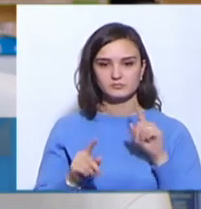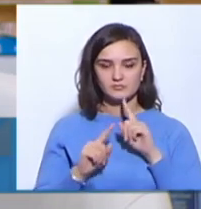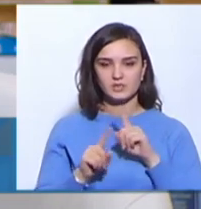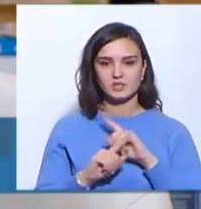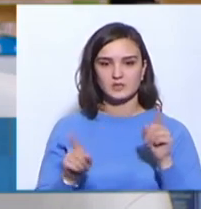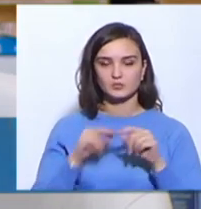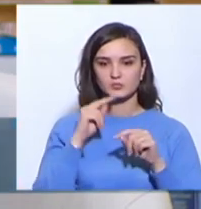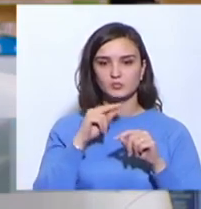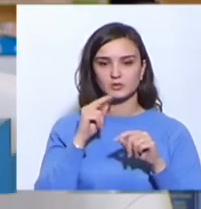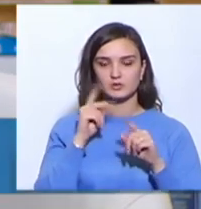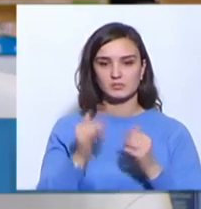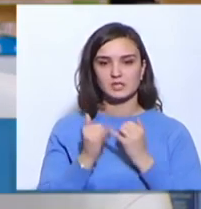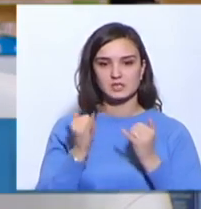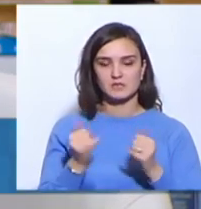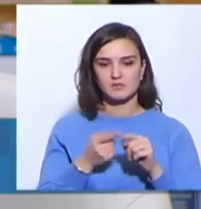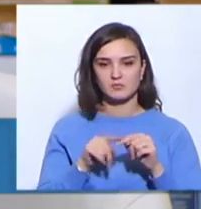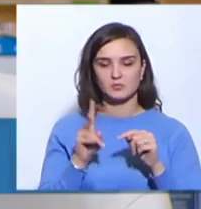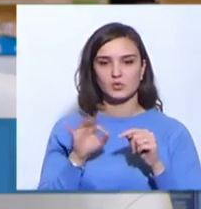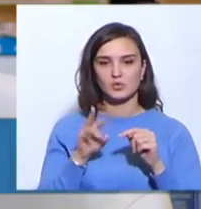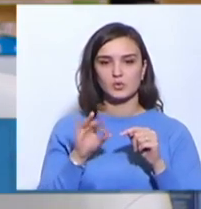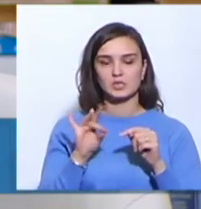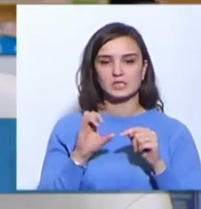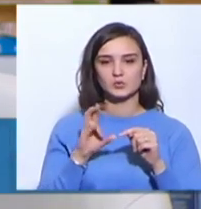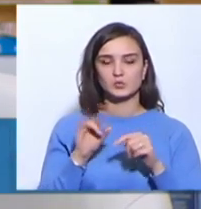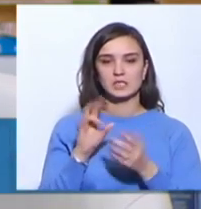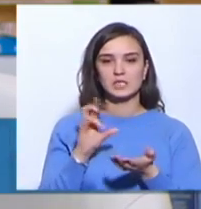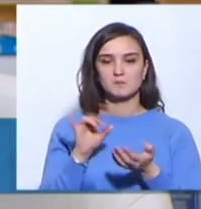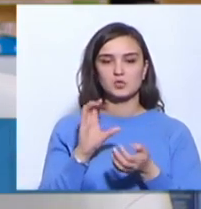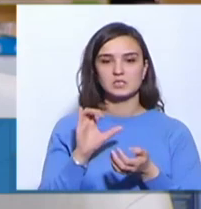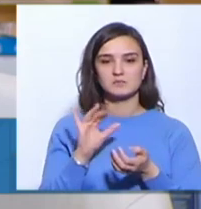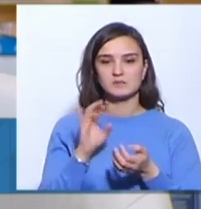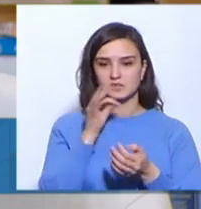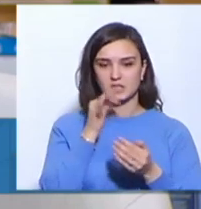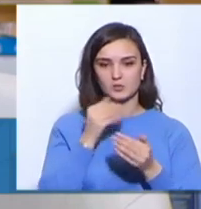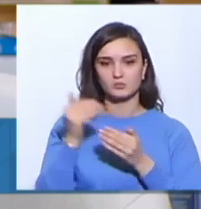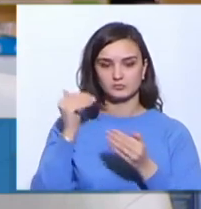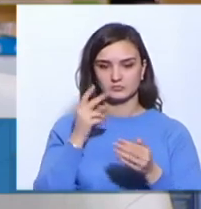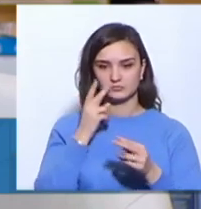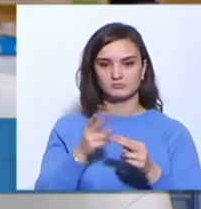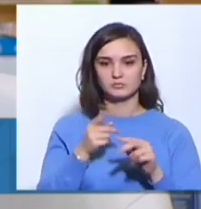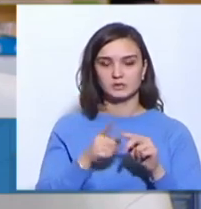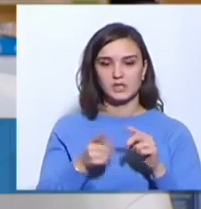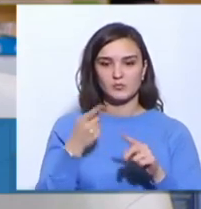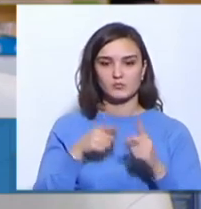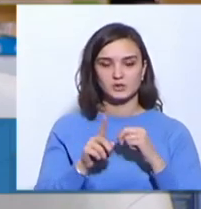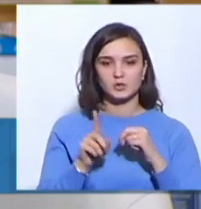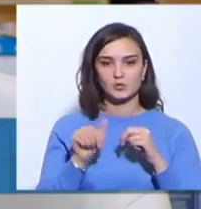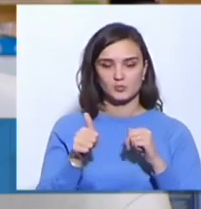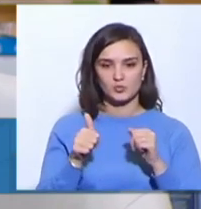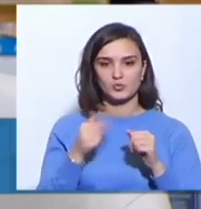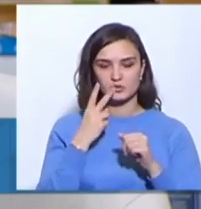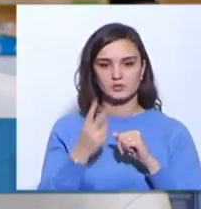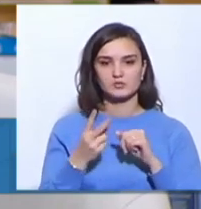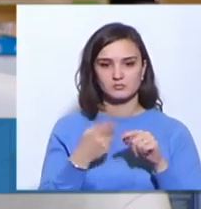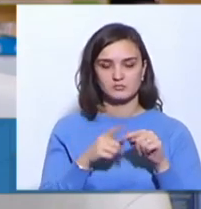განსაკუთრებული ყურადღება ექცევა ამ შემთხვევაში კოლორექტული კიბოს სიმსივნეების ადრეულ ეტაპზე გამოვლენას, იქიდან გამომდინარე, რომ როგორც